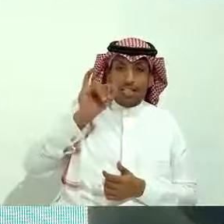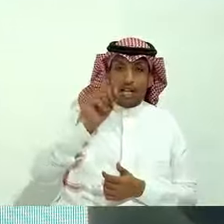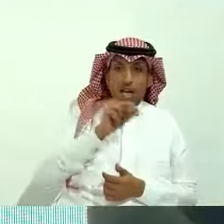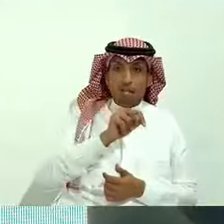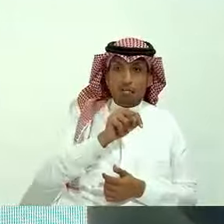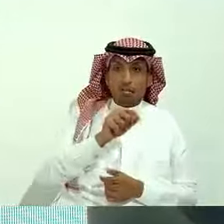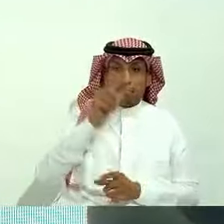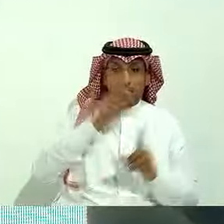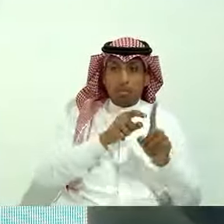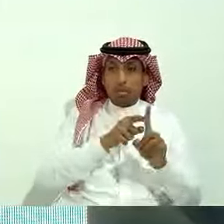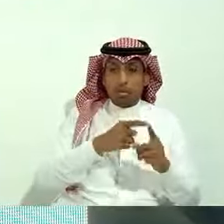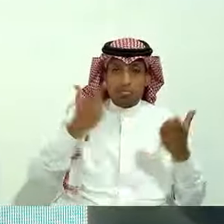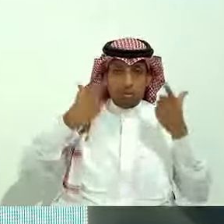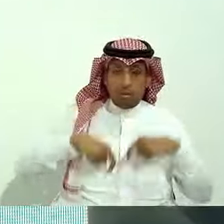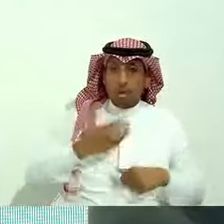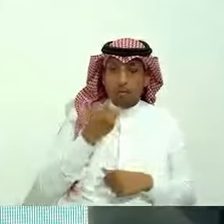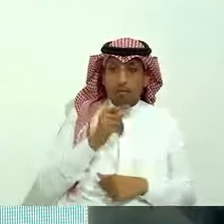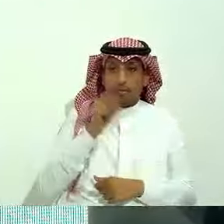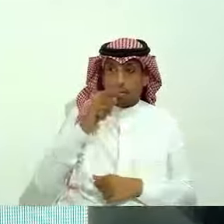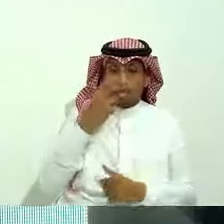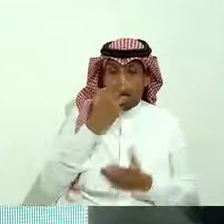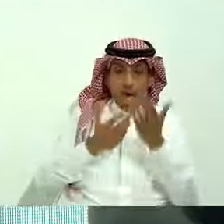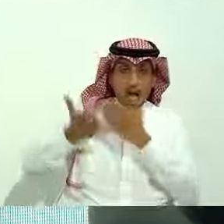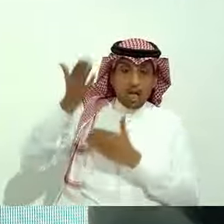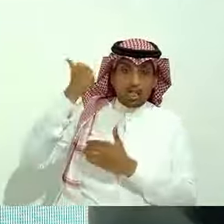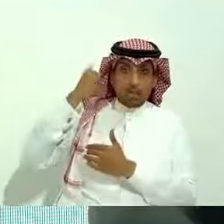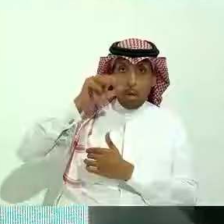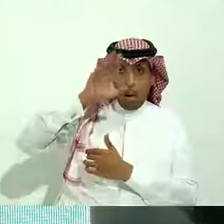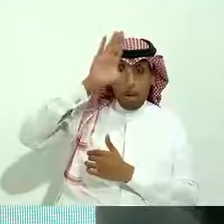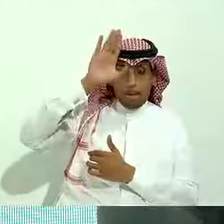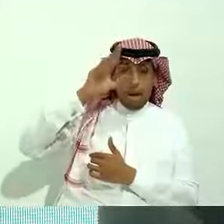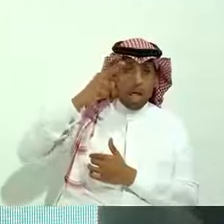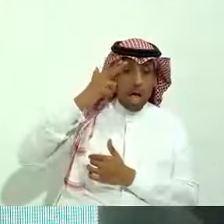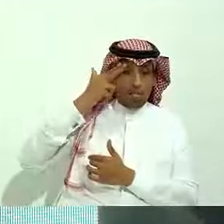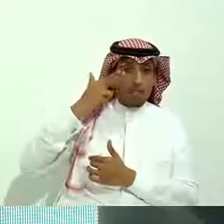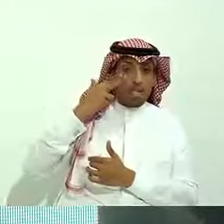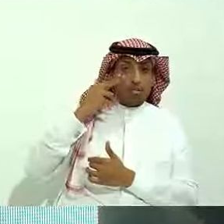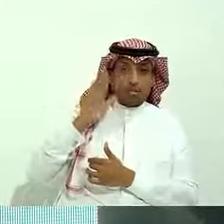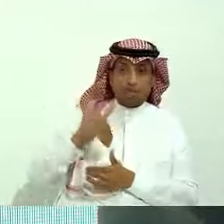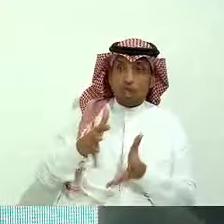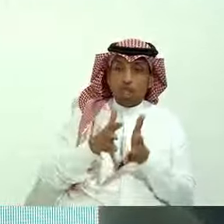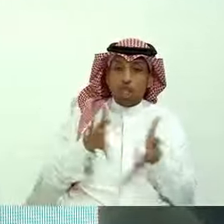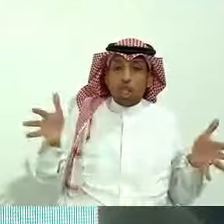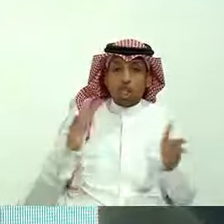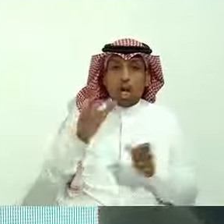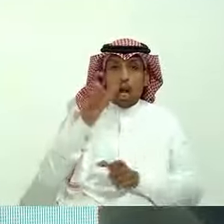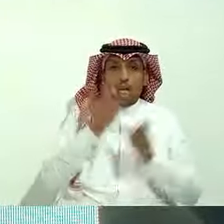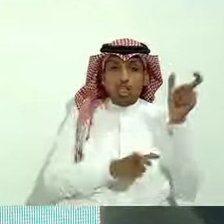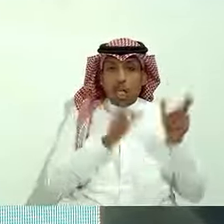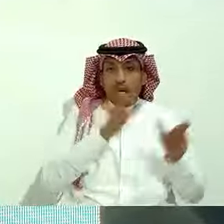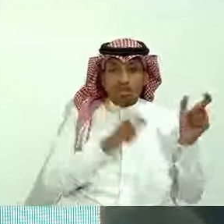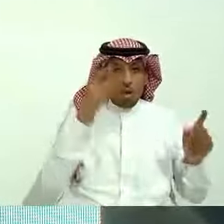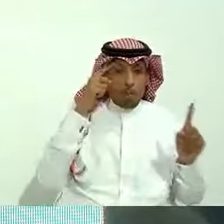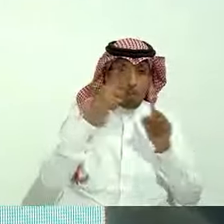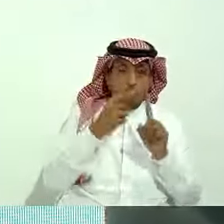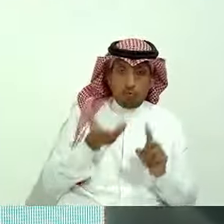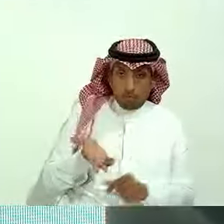الرجل توقف عن استخدامه، بينما لما نرجع للملك أيام الملك عبد العزيز كان كثير من الشخصيات